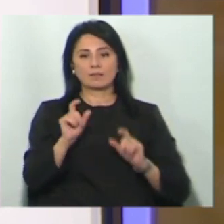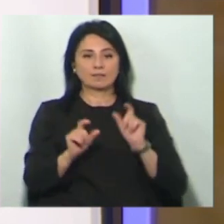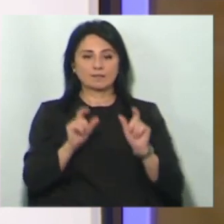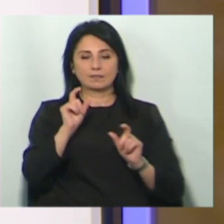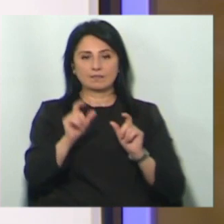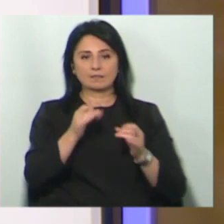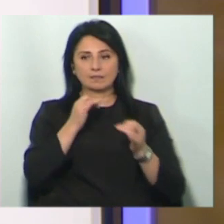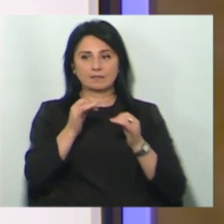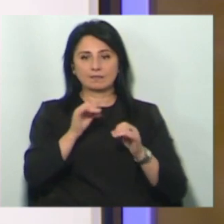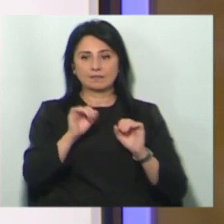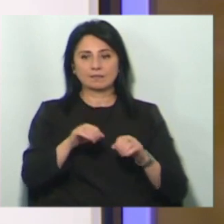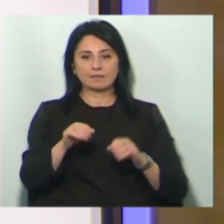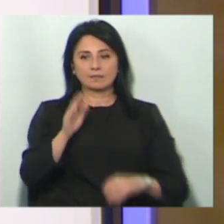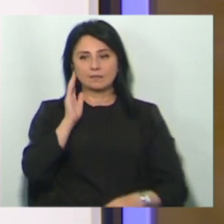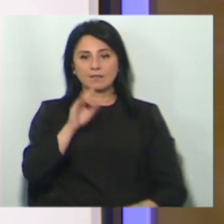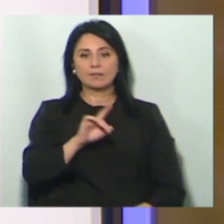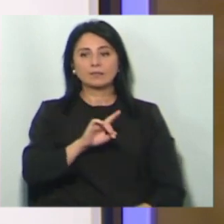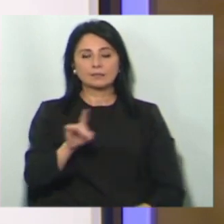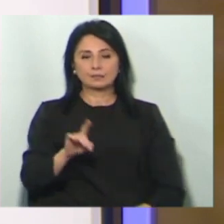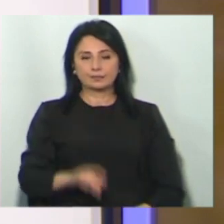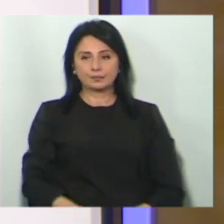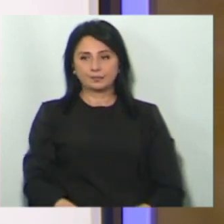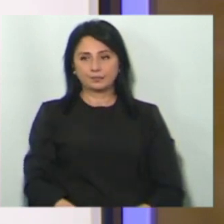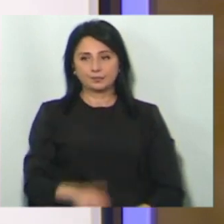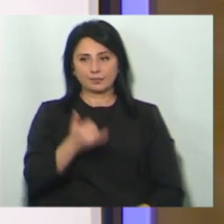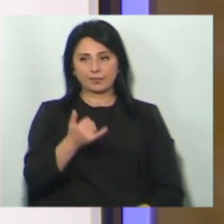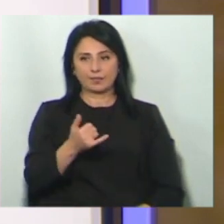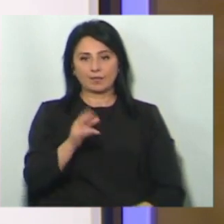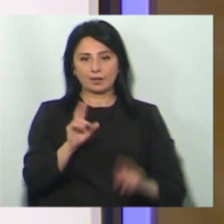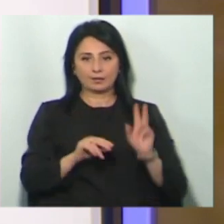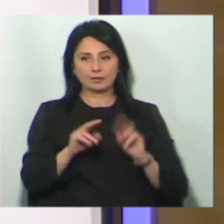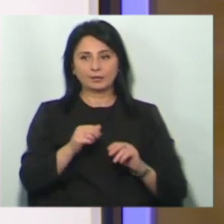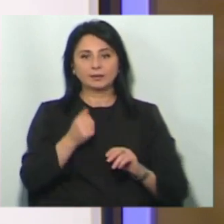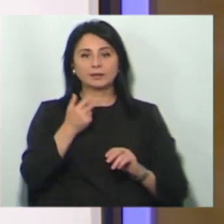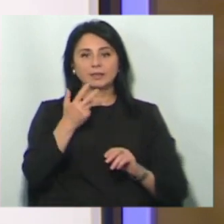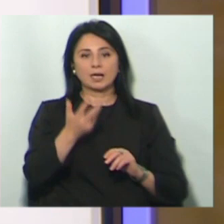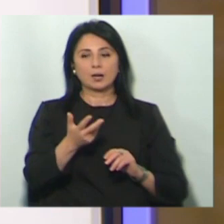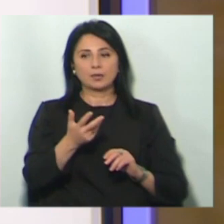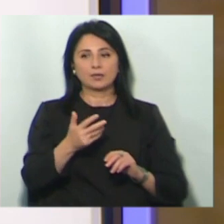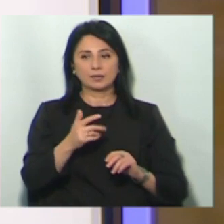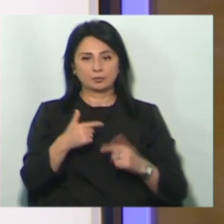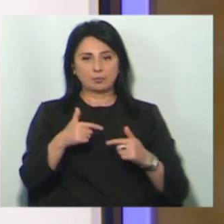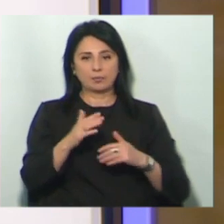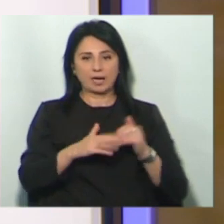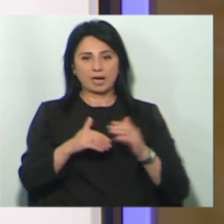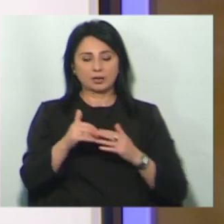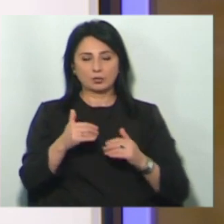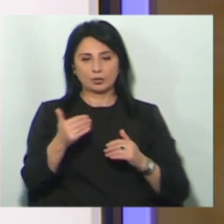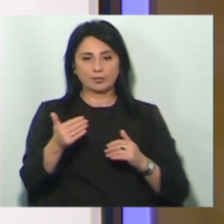კონტექსტში საუბრის შესაძლებლობა გვექნება, მაგრამ დღეს უნდა გავითვალისწინოთ რამდენიმე პრაქტიკული